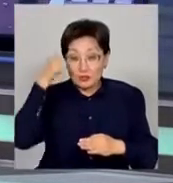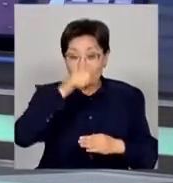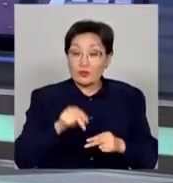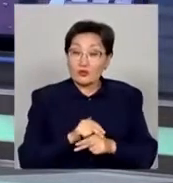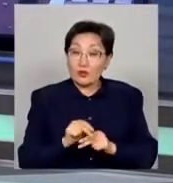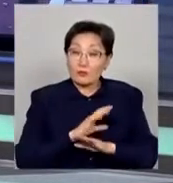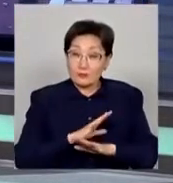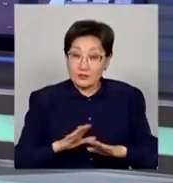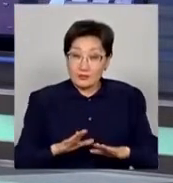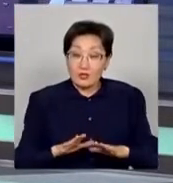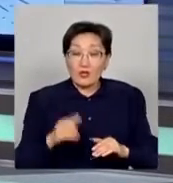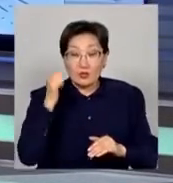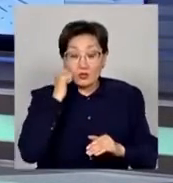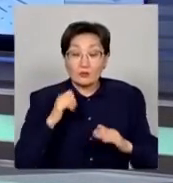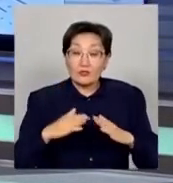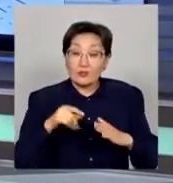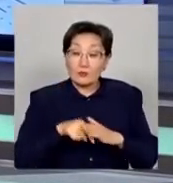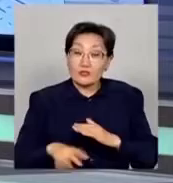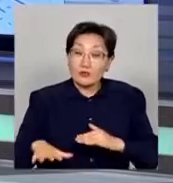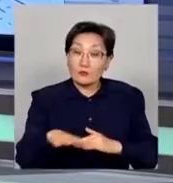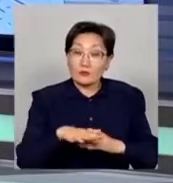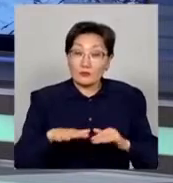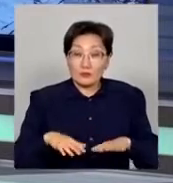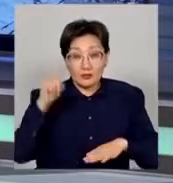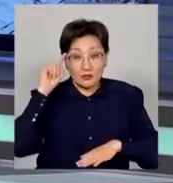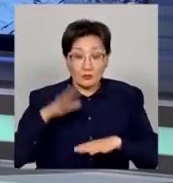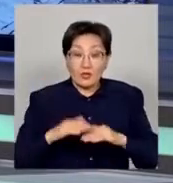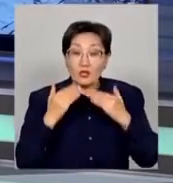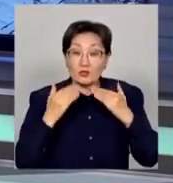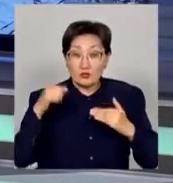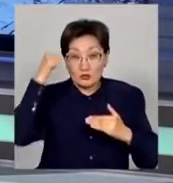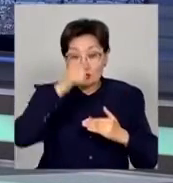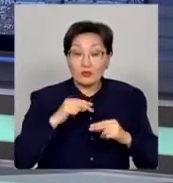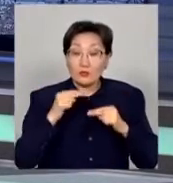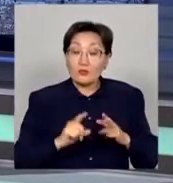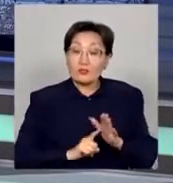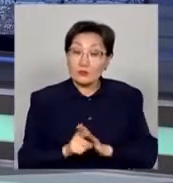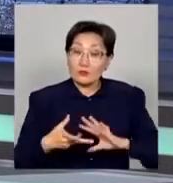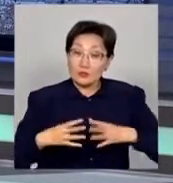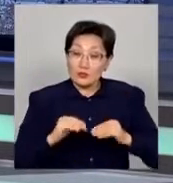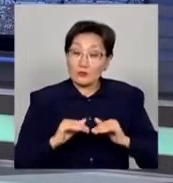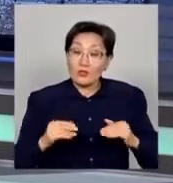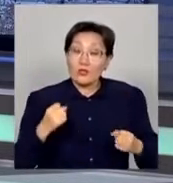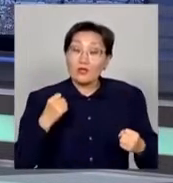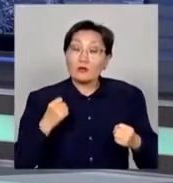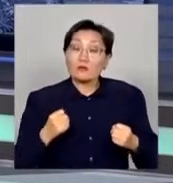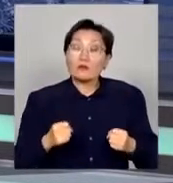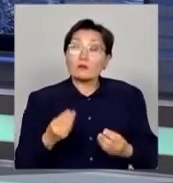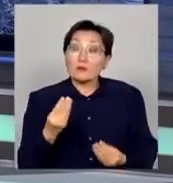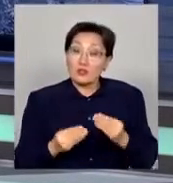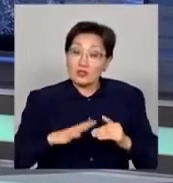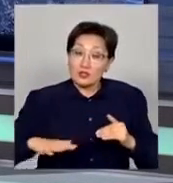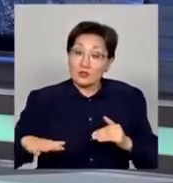жөндеу көрмепті. Ескі тұрғын үй аулаларына жергілікті әкімдік соңғы жылдары көңіл бөле бастаған. Нәтижесінде балалар ойнайтын алаңдар мен